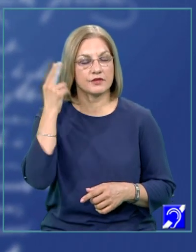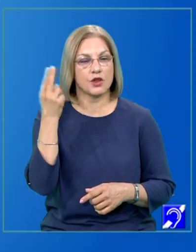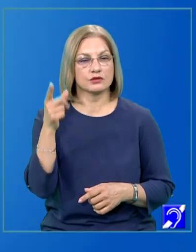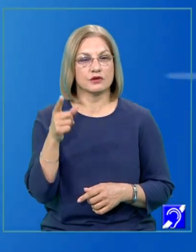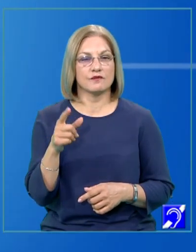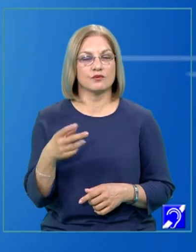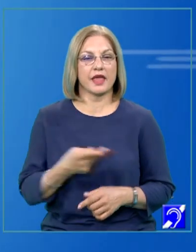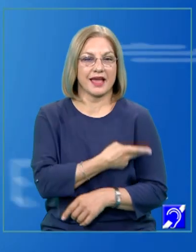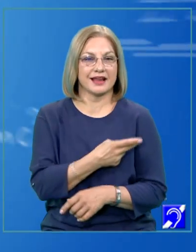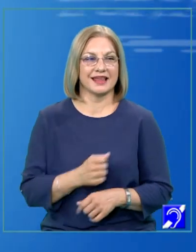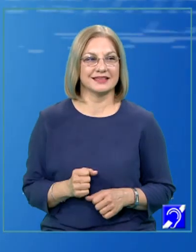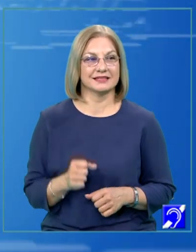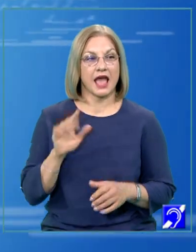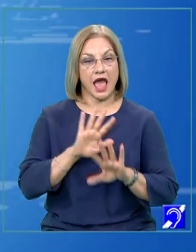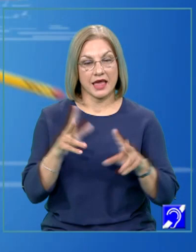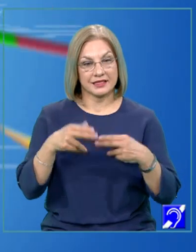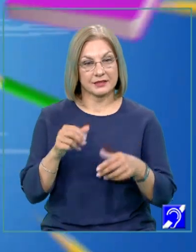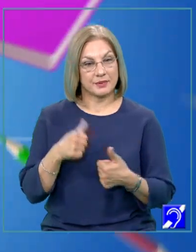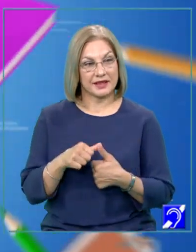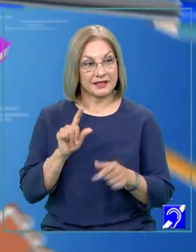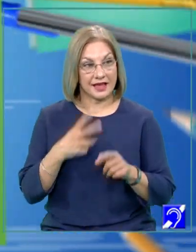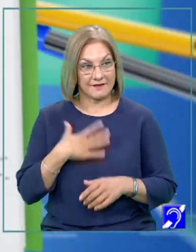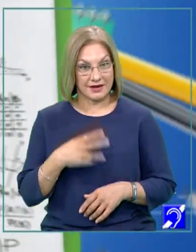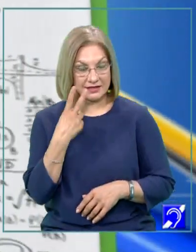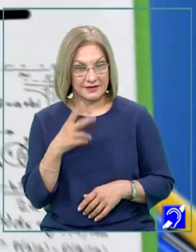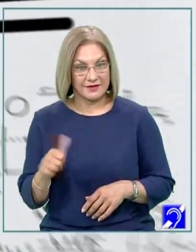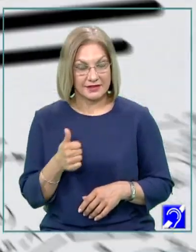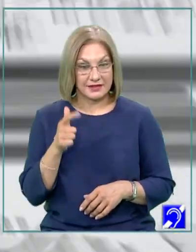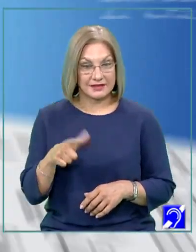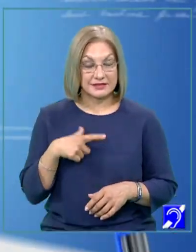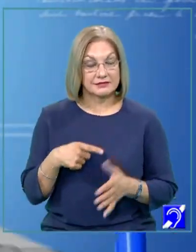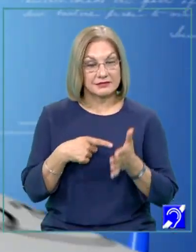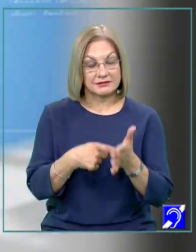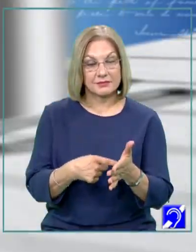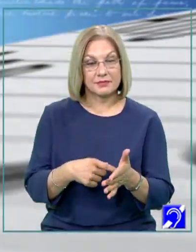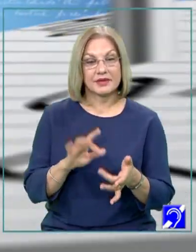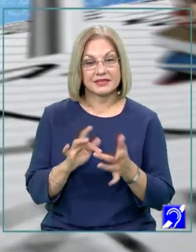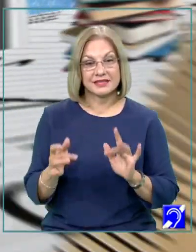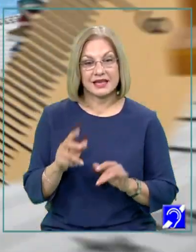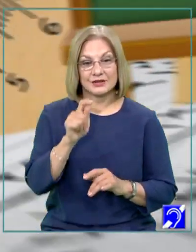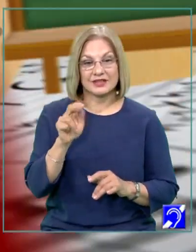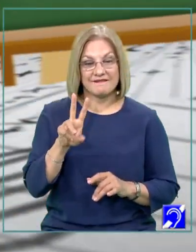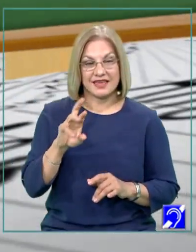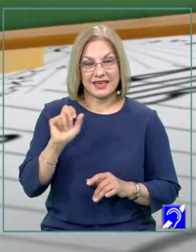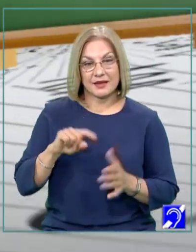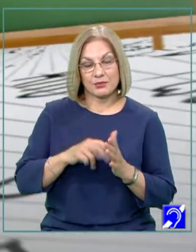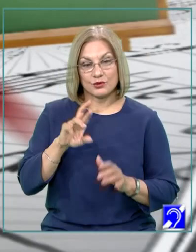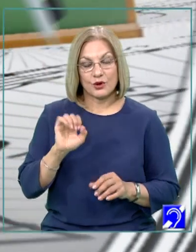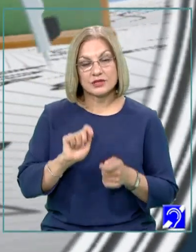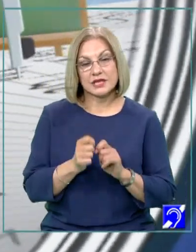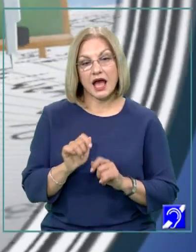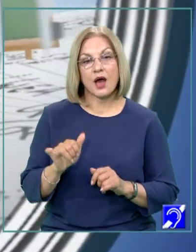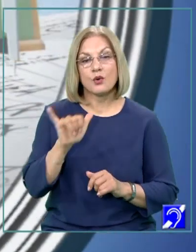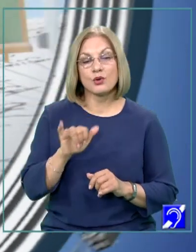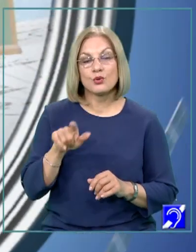atât pentru astăzi prieteni dacă vreți să revedeți lecțiile să știți că acestea sunt disponibile pe saitul tvr.ro sau pe canalul de YouTube